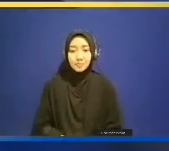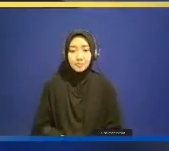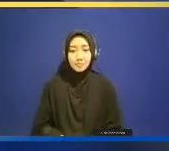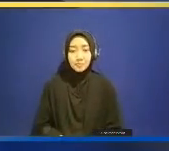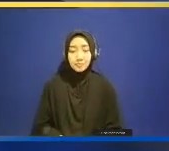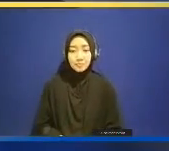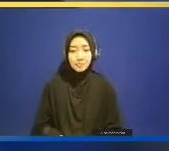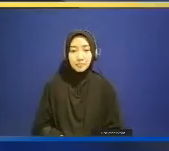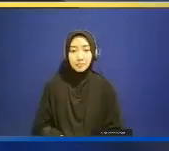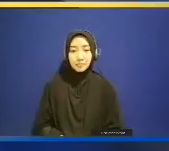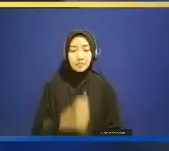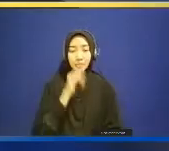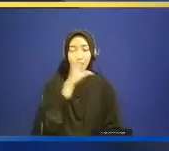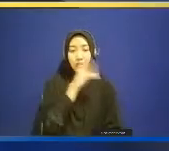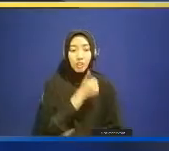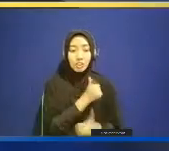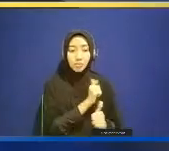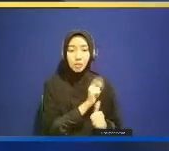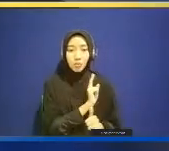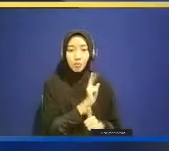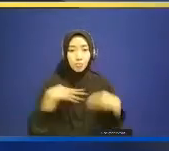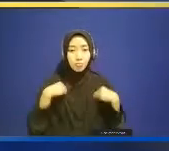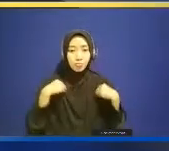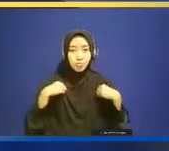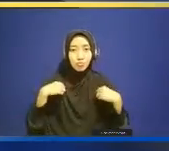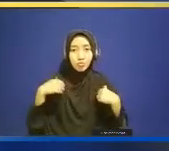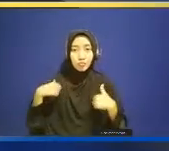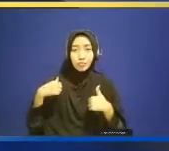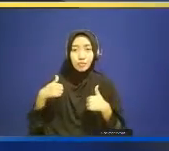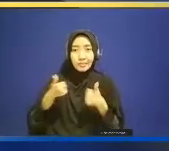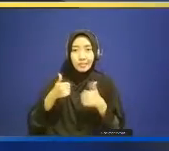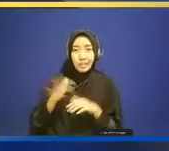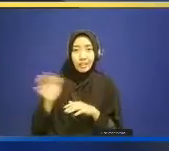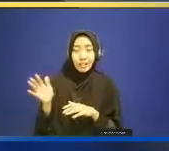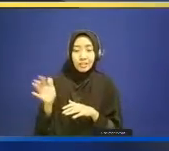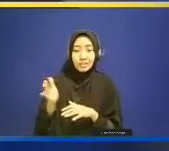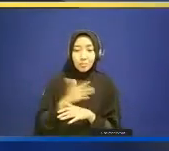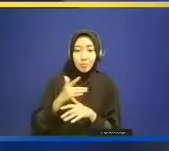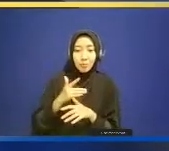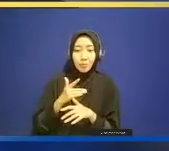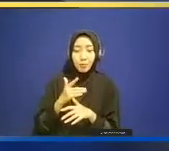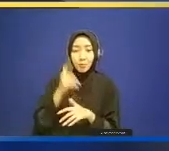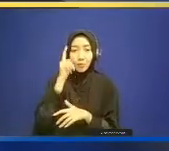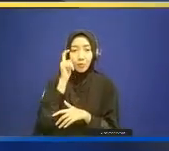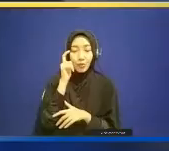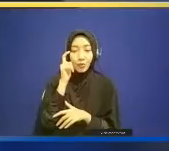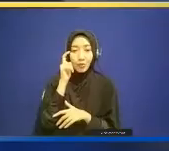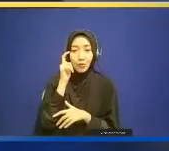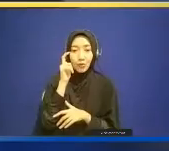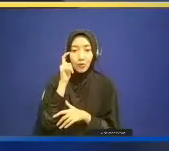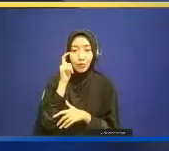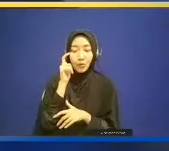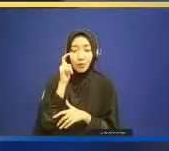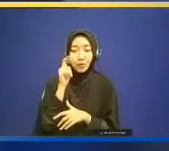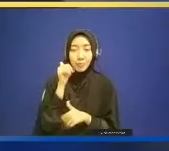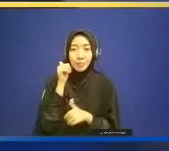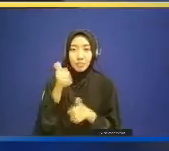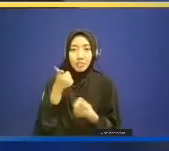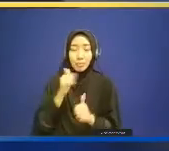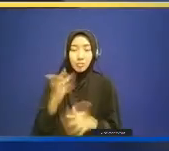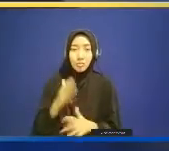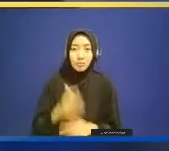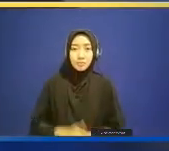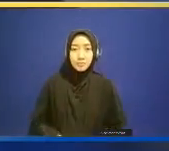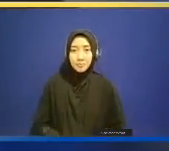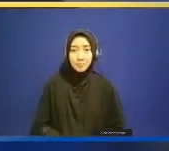Hai siapa tahu yang mau siap-siap dulu rapi-rapi supaya pas difoto aja lu ya Iya benar sekali mandi nih